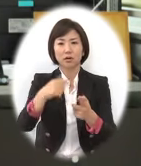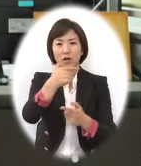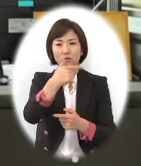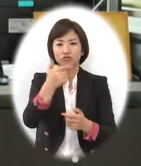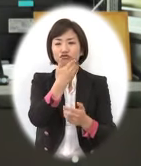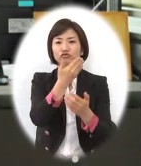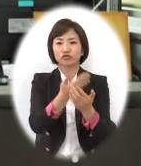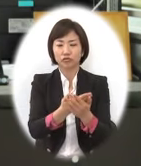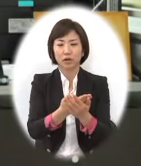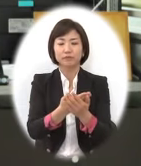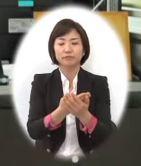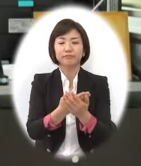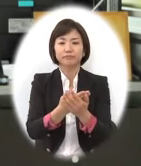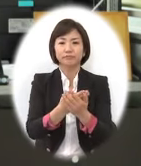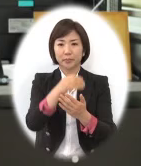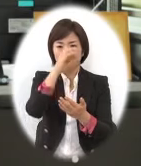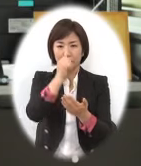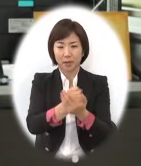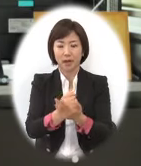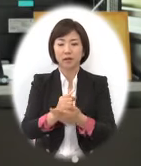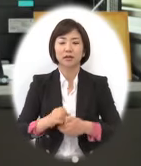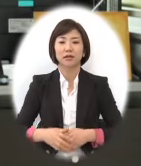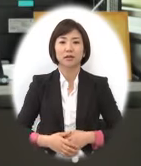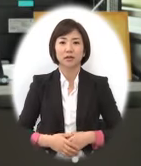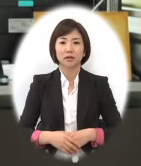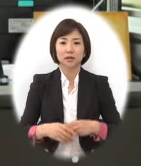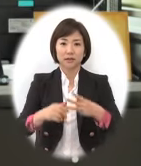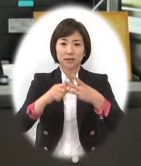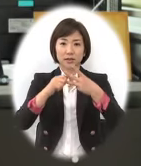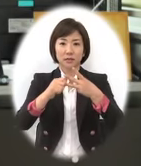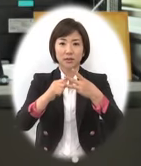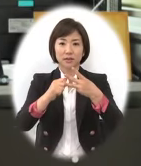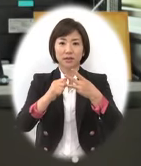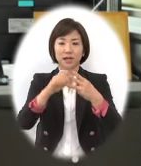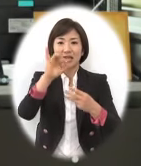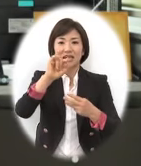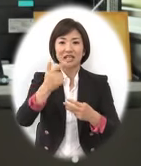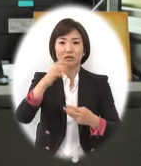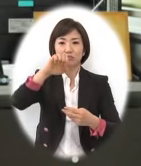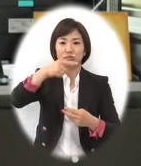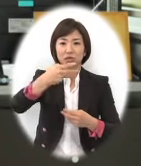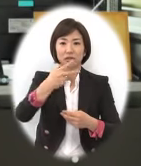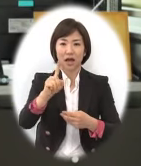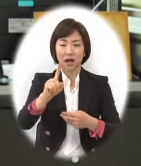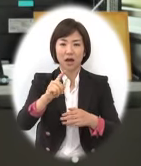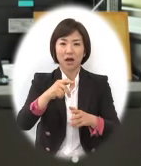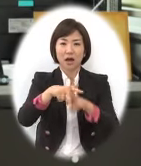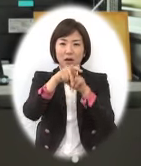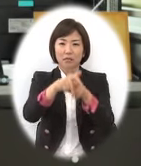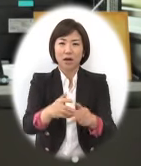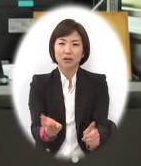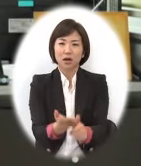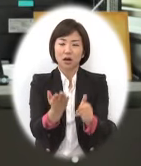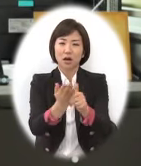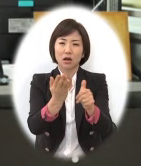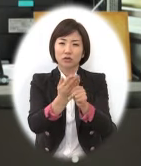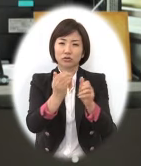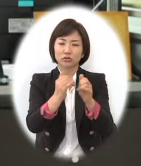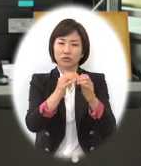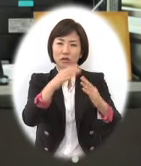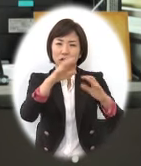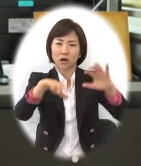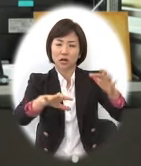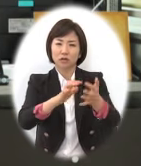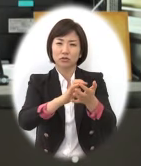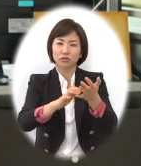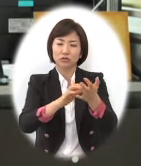상당히 중요한 요건이 충족이 되고 있다 이렇게 볼 수 있습니다. 그 다음 세 번째는 인프라인데 말 사육 농가의 약